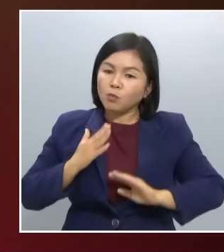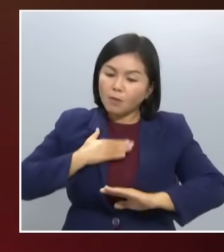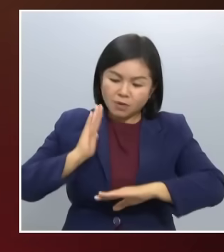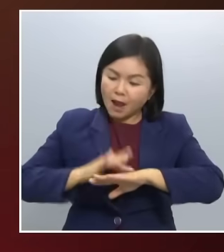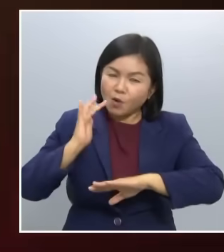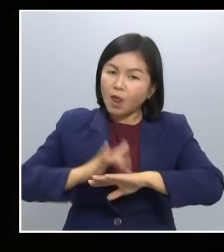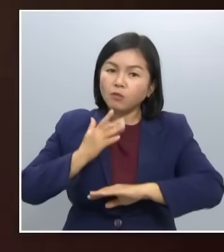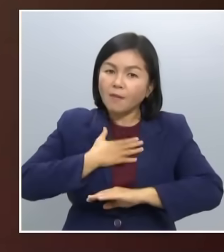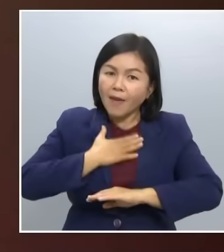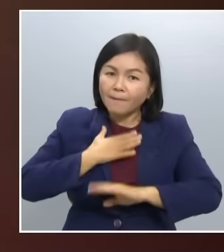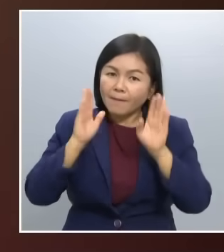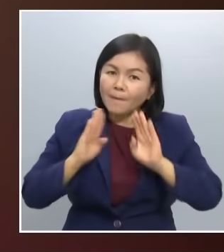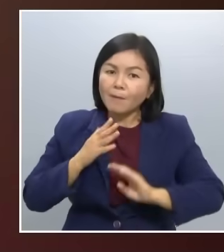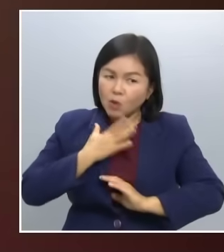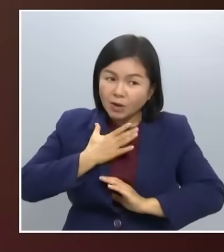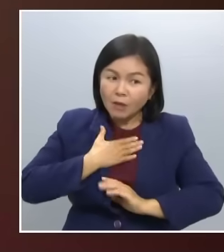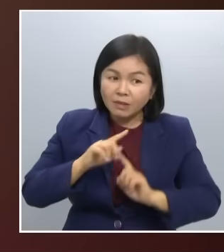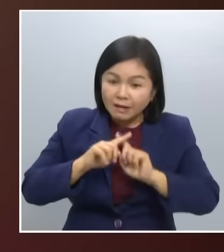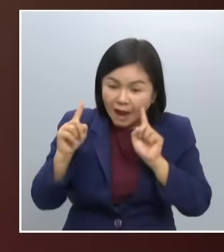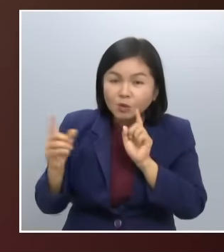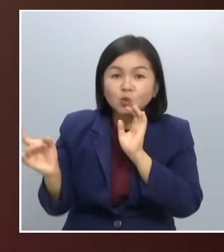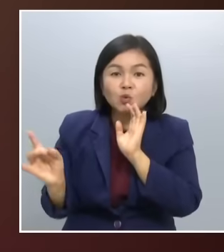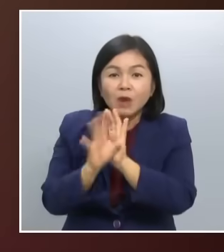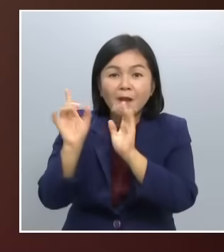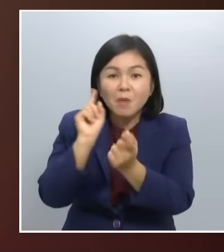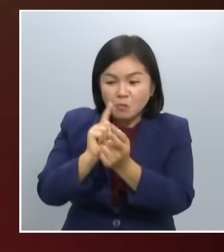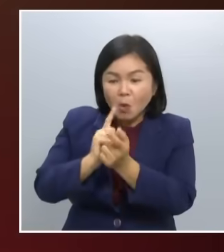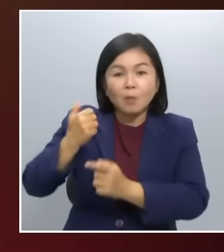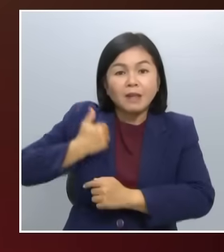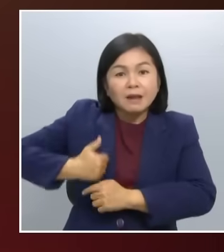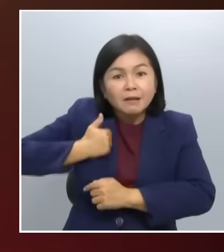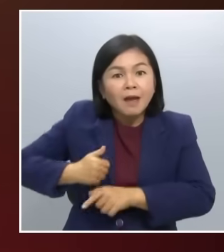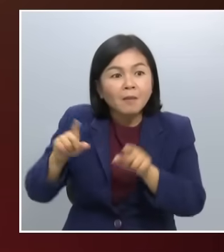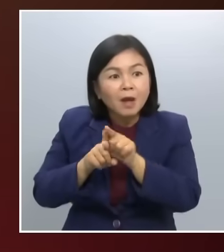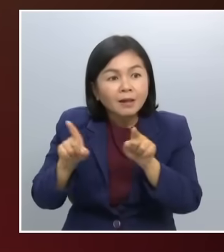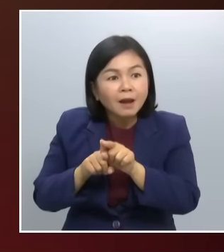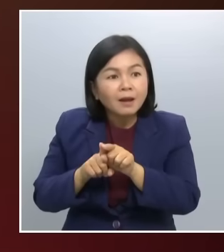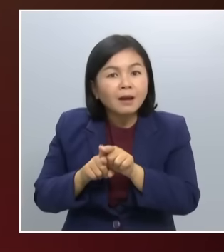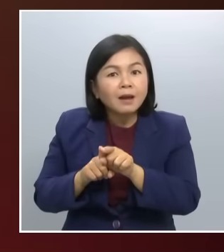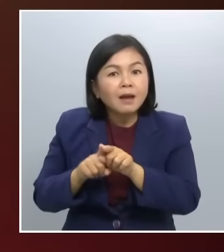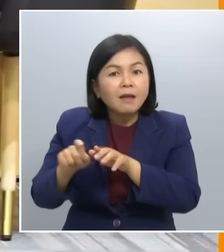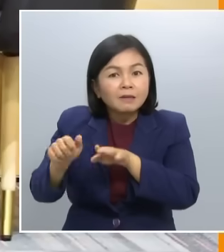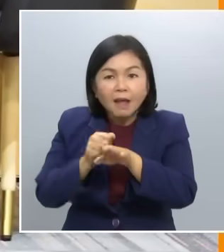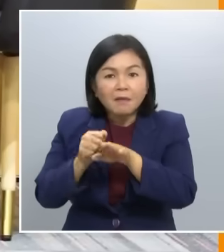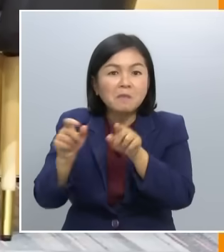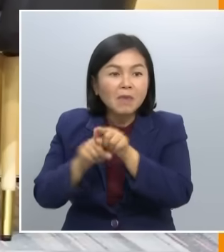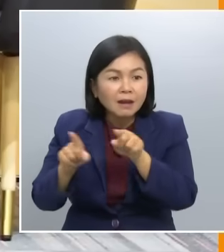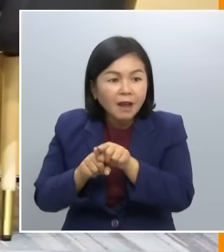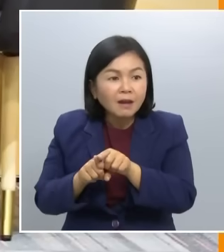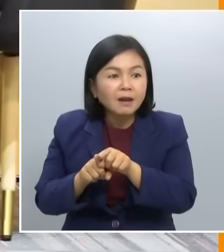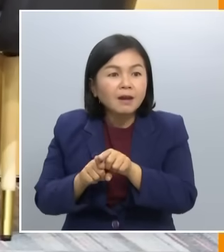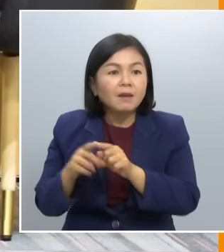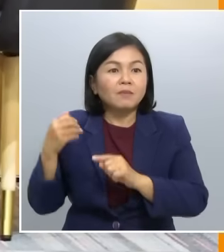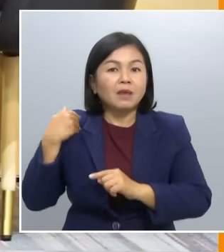ล์และสุดท้ายมาเจอกรณีของเจ้าของฉายาถุงเท้าทางการทูตจัสตินทรูโดทรูโดเนี่ย